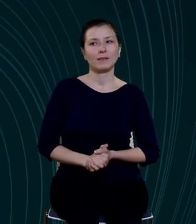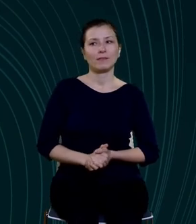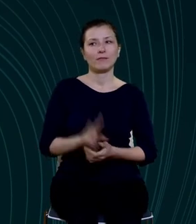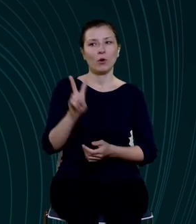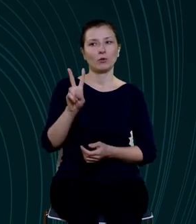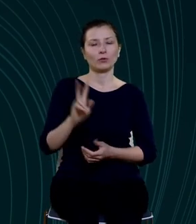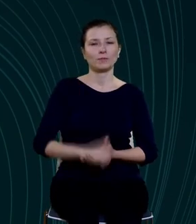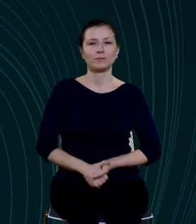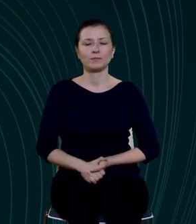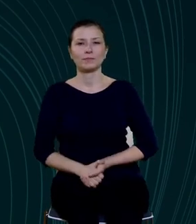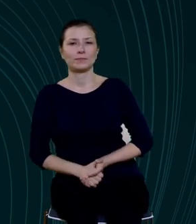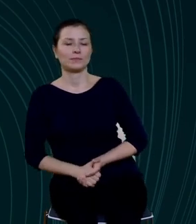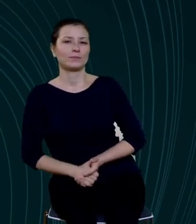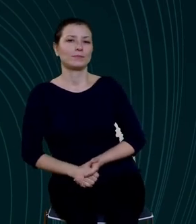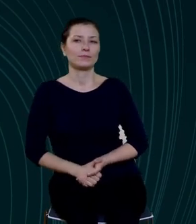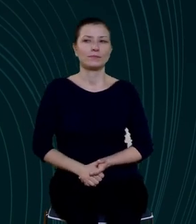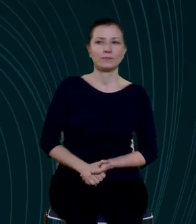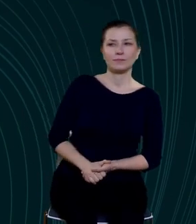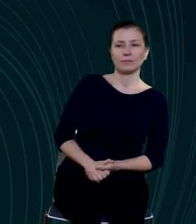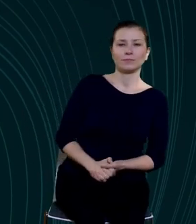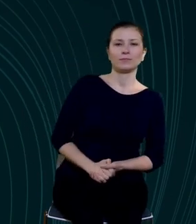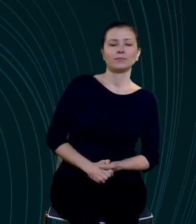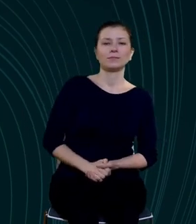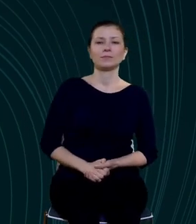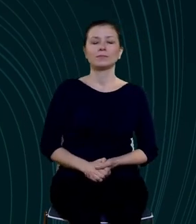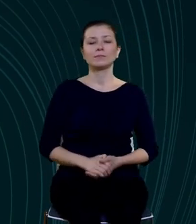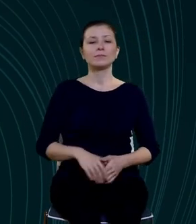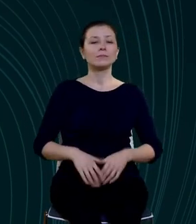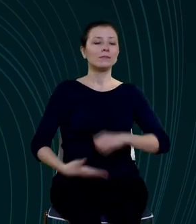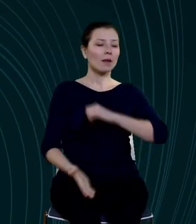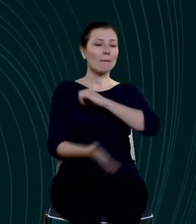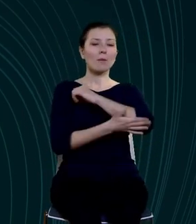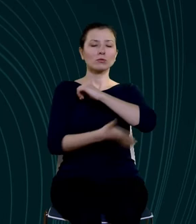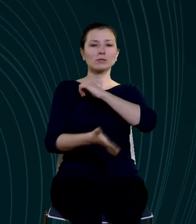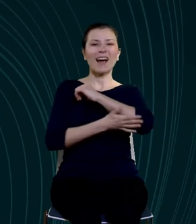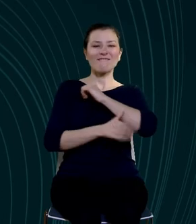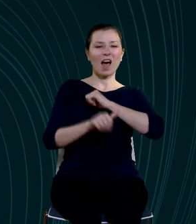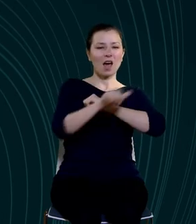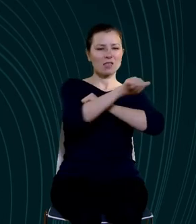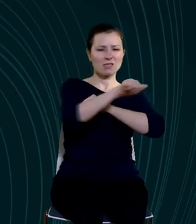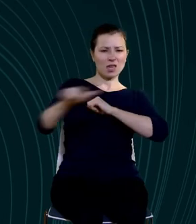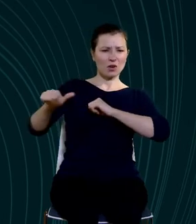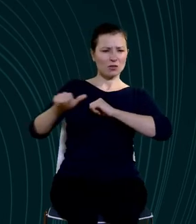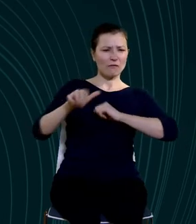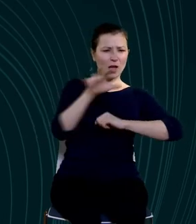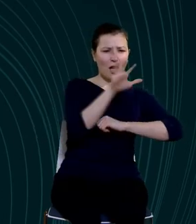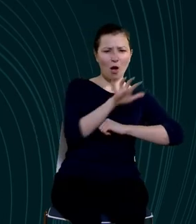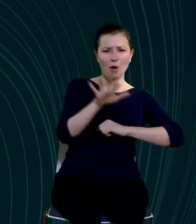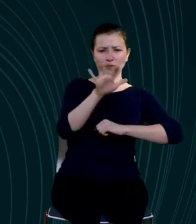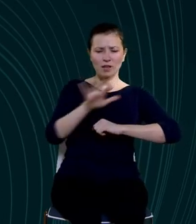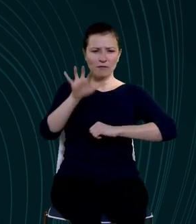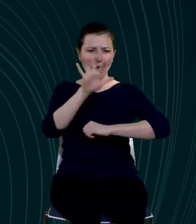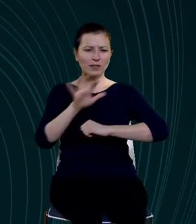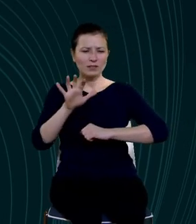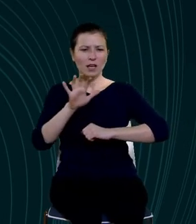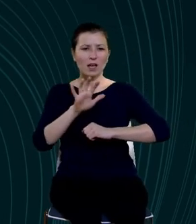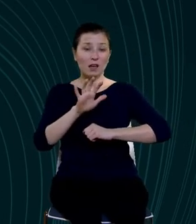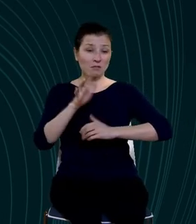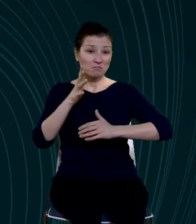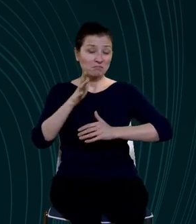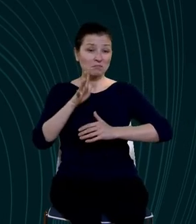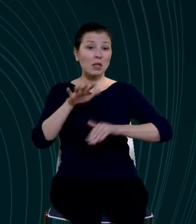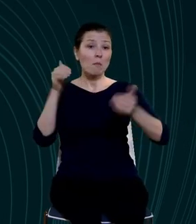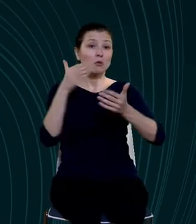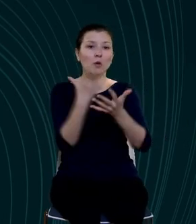Na podstawie takich kilku tygodniowych obserwacji można wyprowadzić też pewną statystykę. Tutaj na